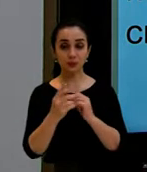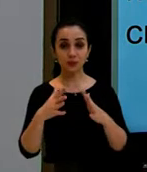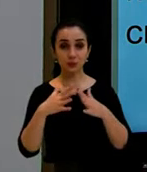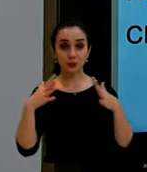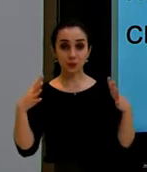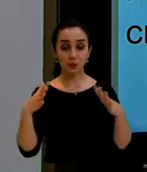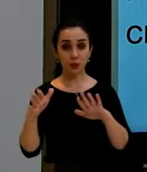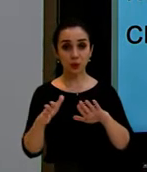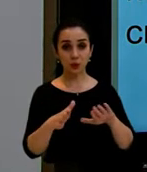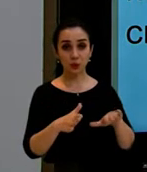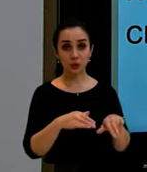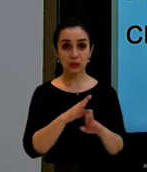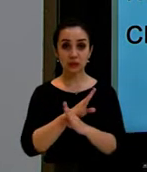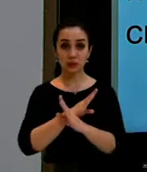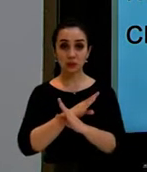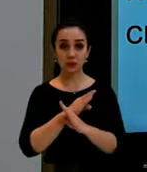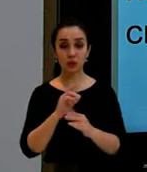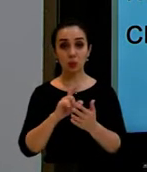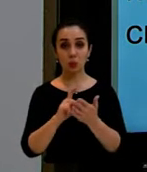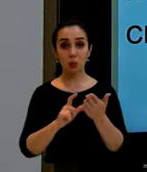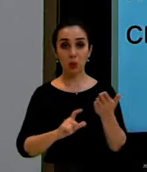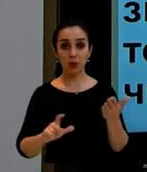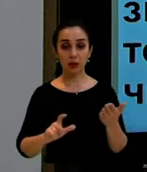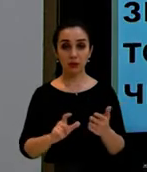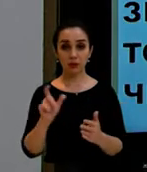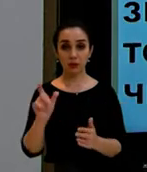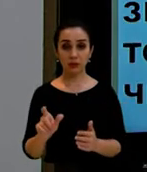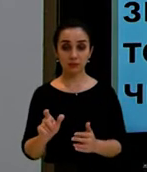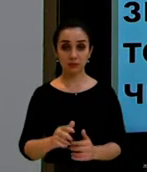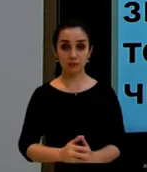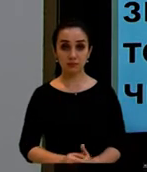появились после смерти поэта.